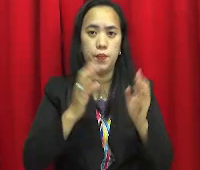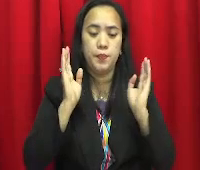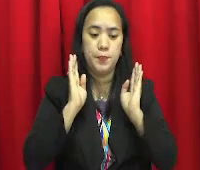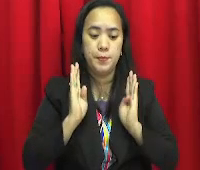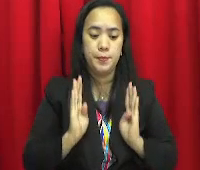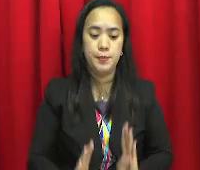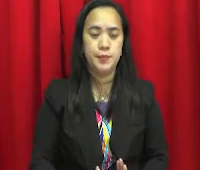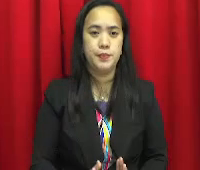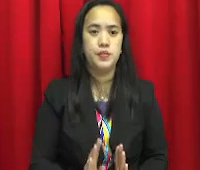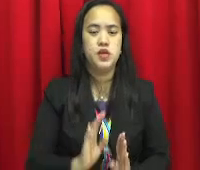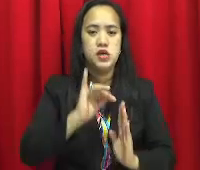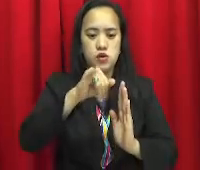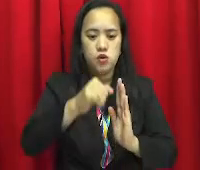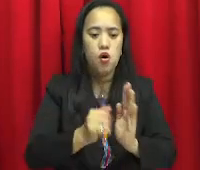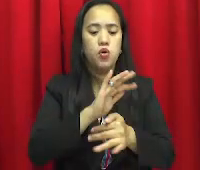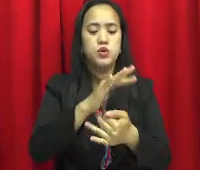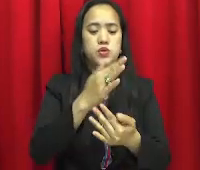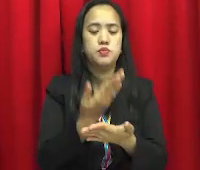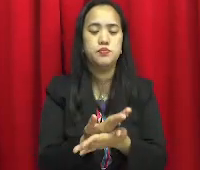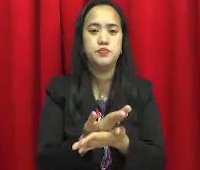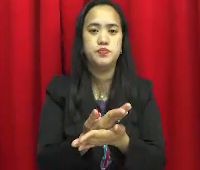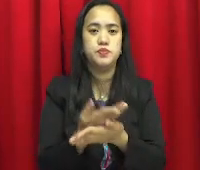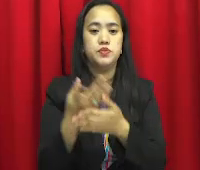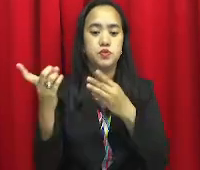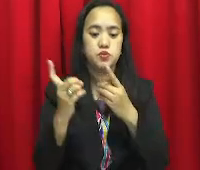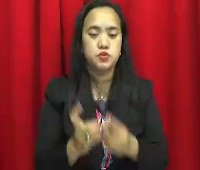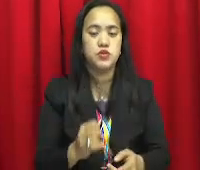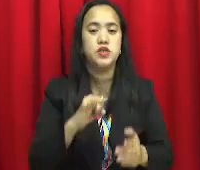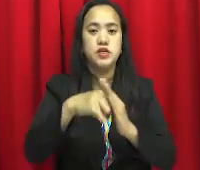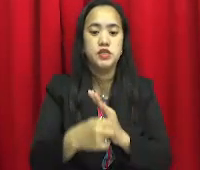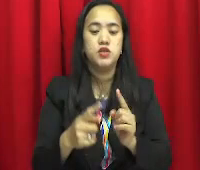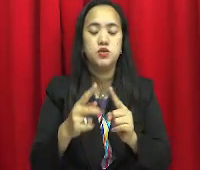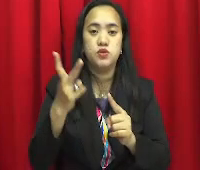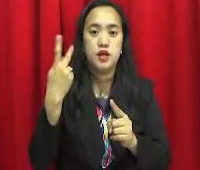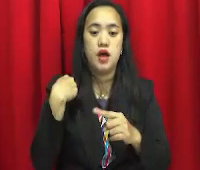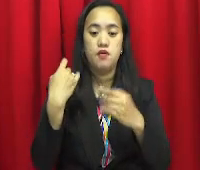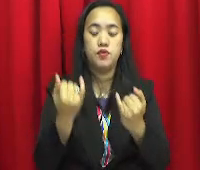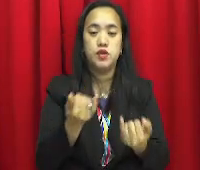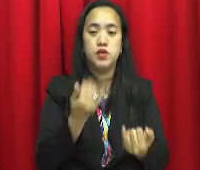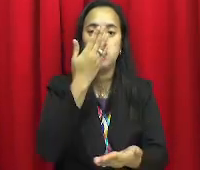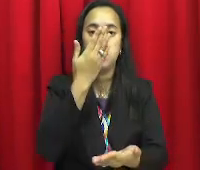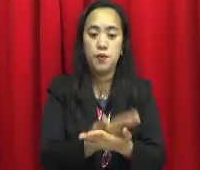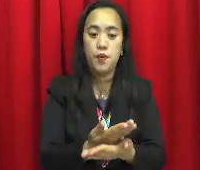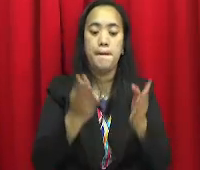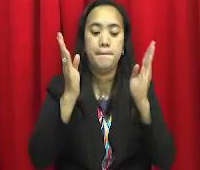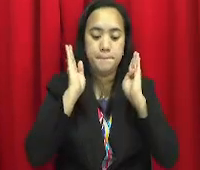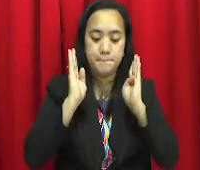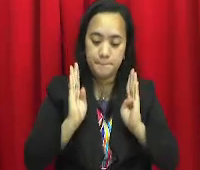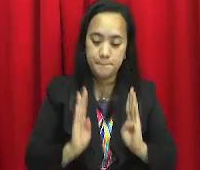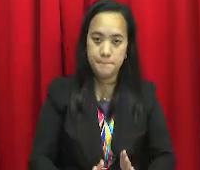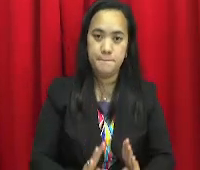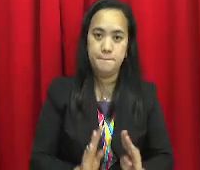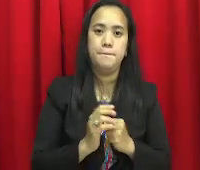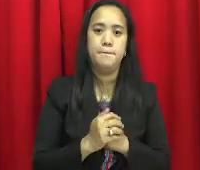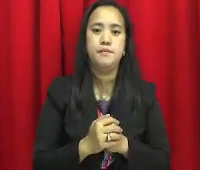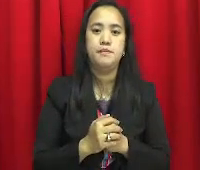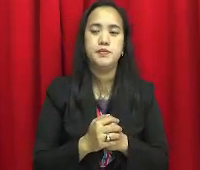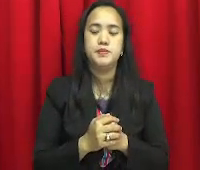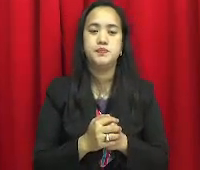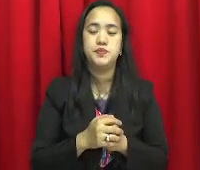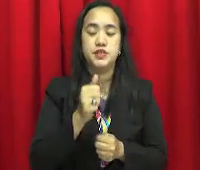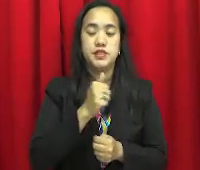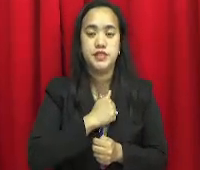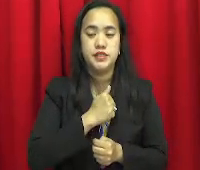So, gawin mo ang lahat. Basta't maayos ang sarili mo. You know? So, ganun ang ginagawa natin mga